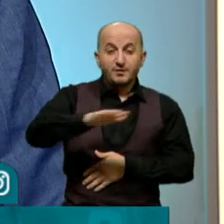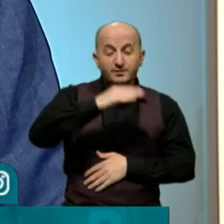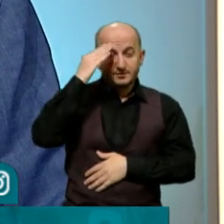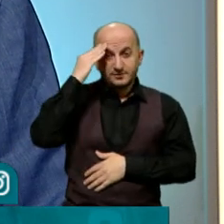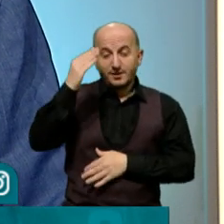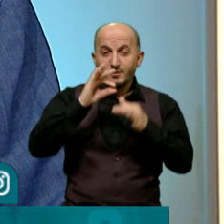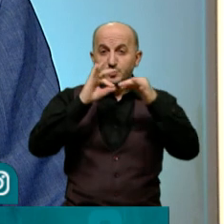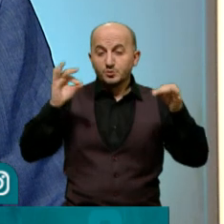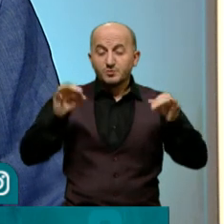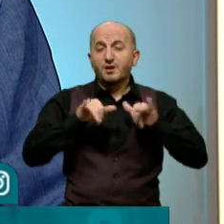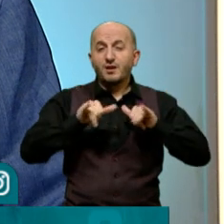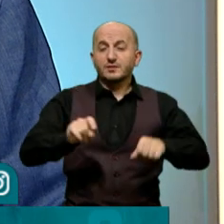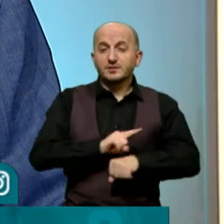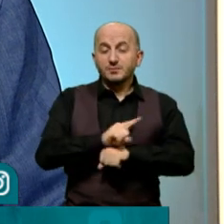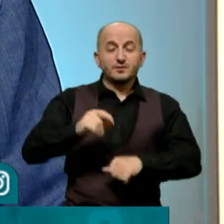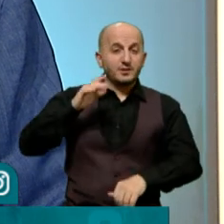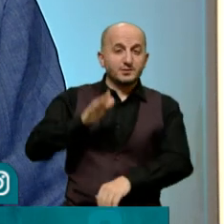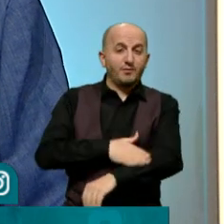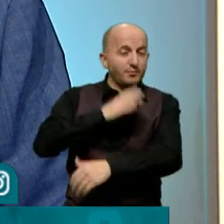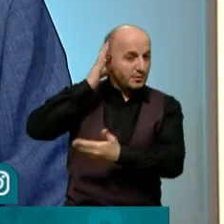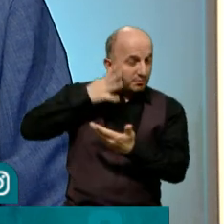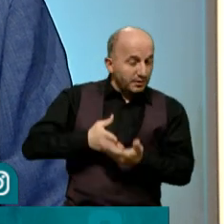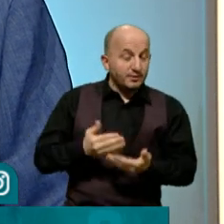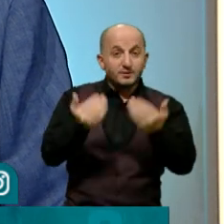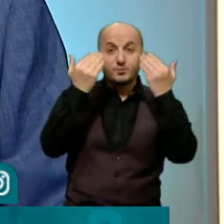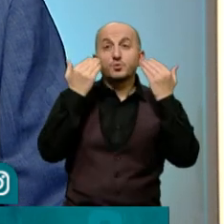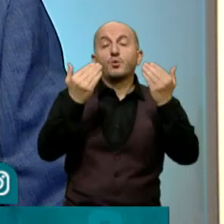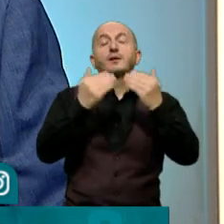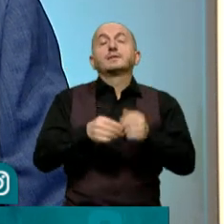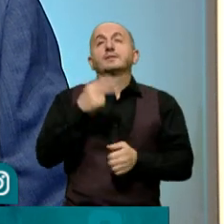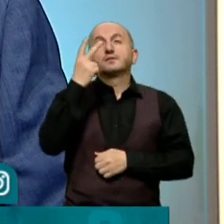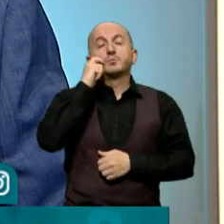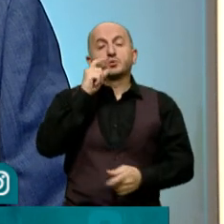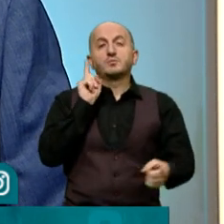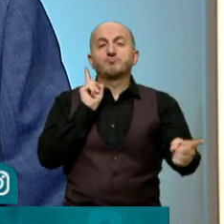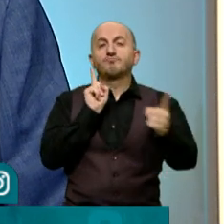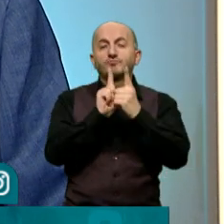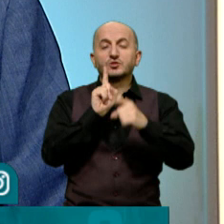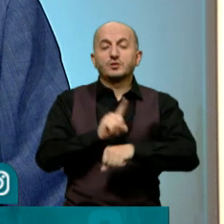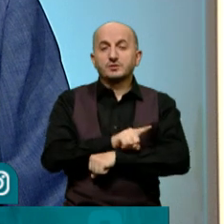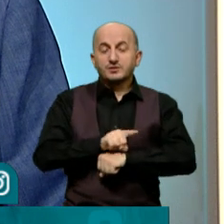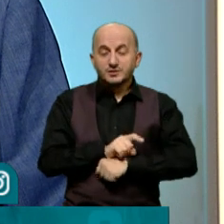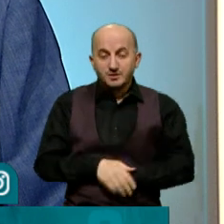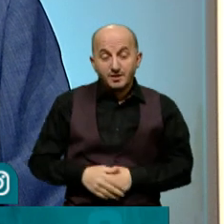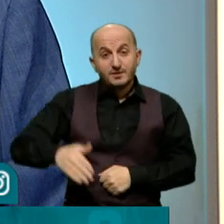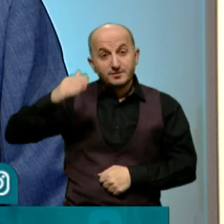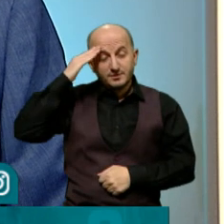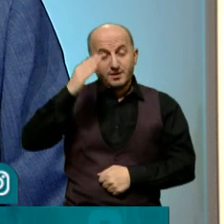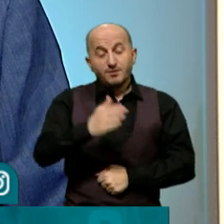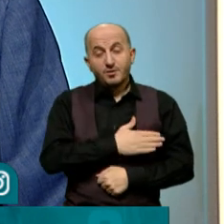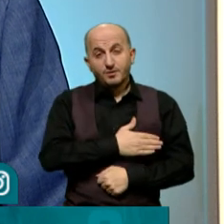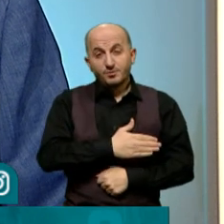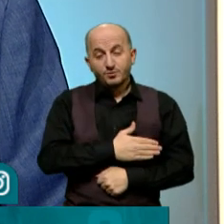şekli aynı zamanda bir ibadettir, bir duadır. İki Müslüman birbiriyle karşılaştığı zaman Esselamu